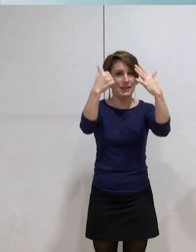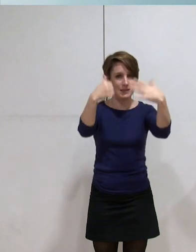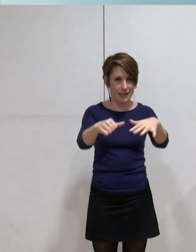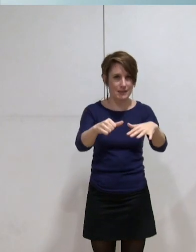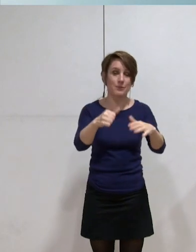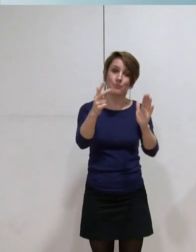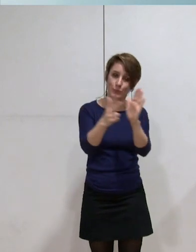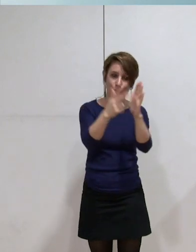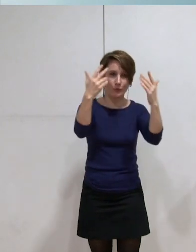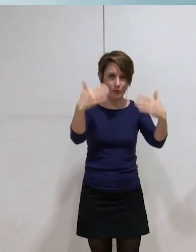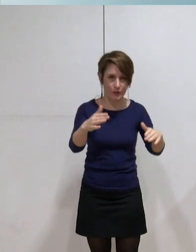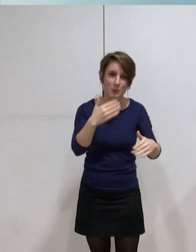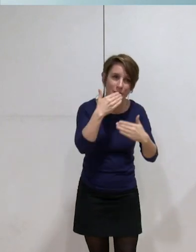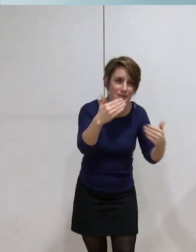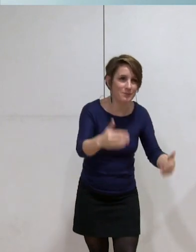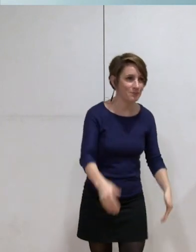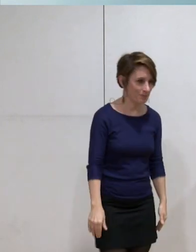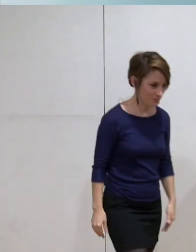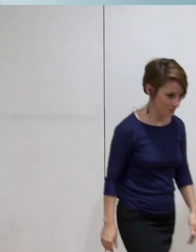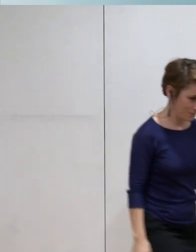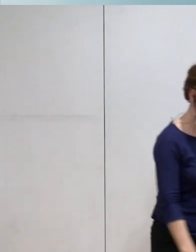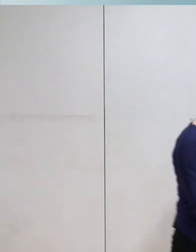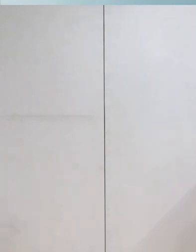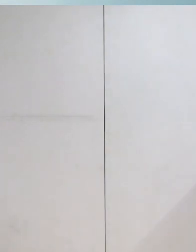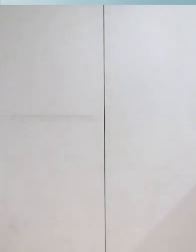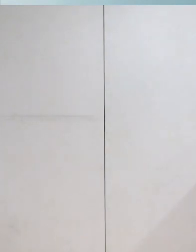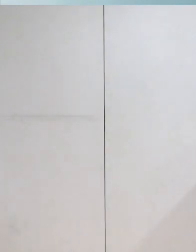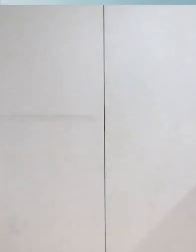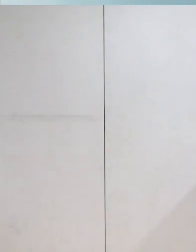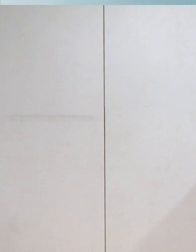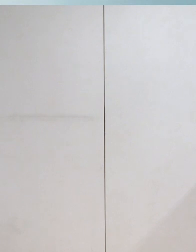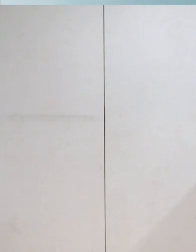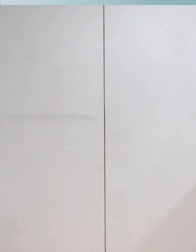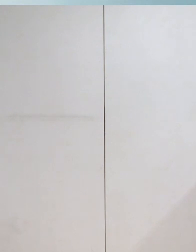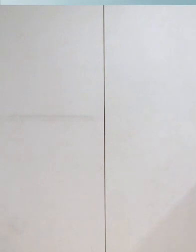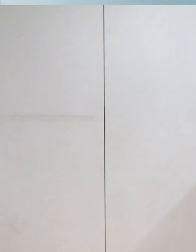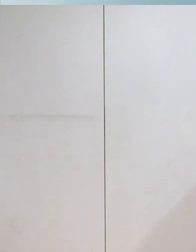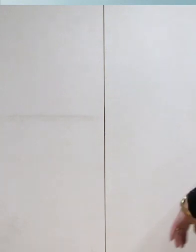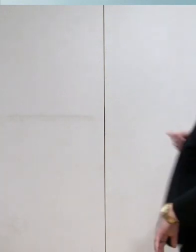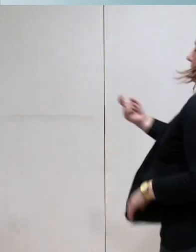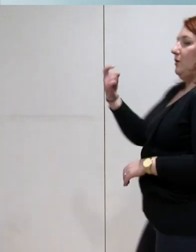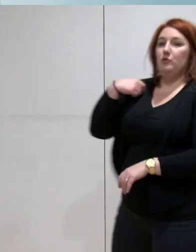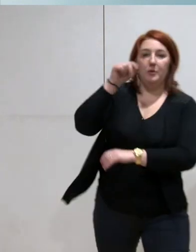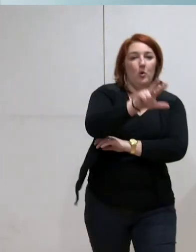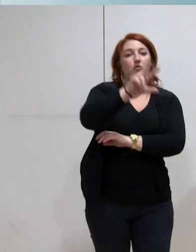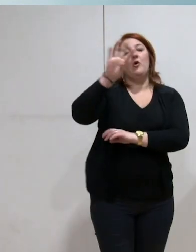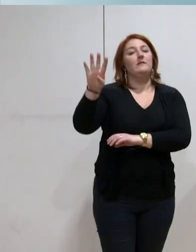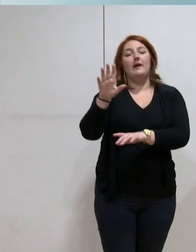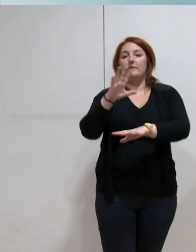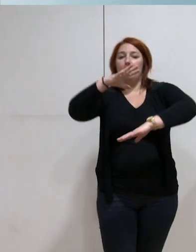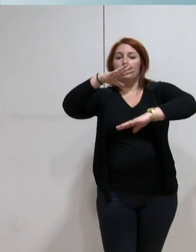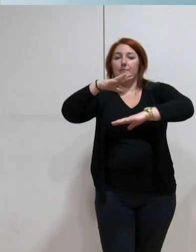délibération adopté je vous remercie la 34 c'est une campagne test d'évaluation des écoquartiers donc un